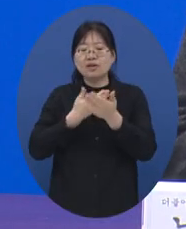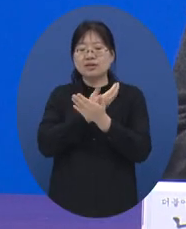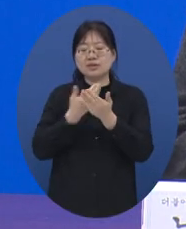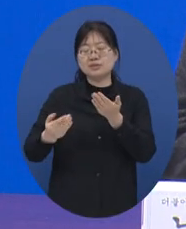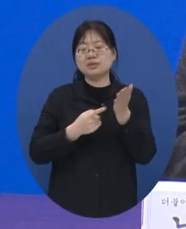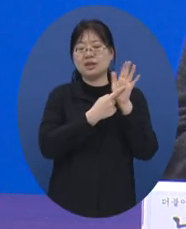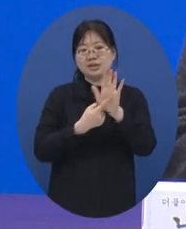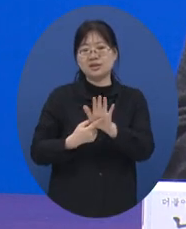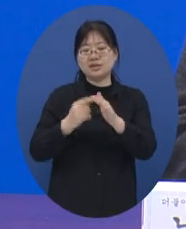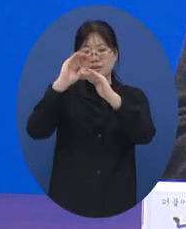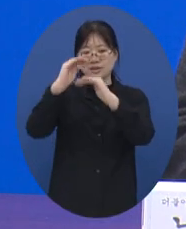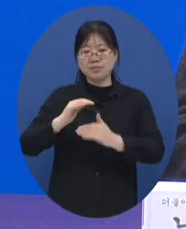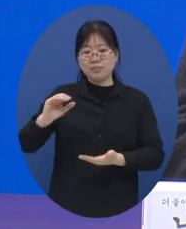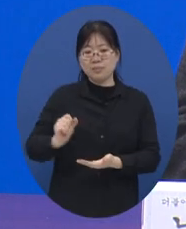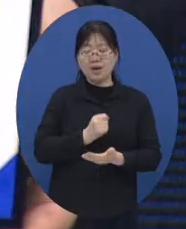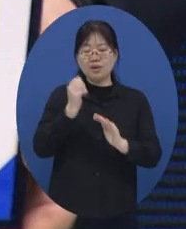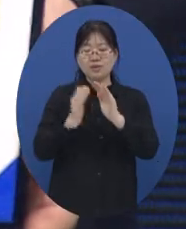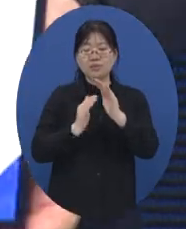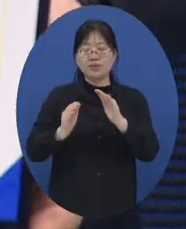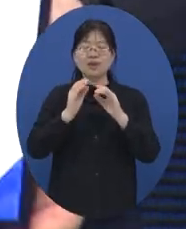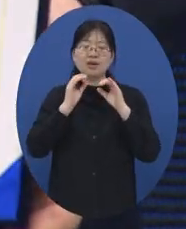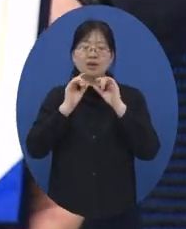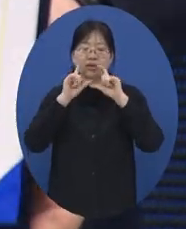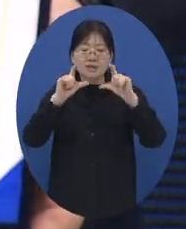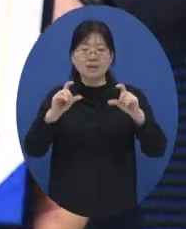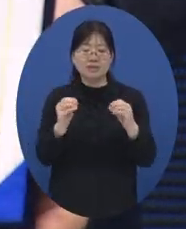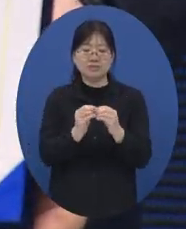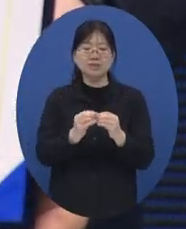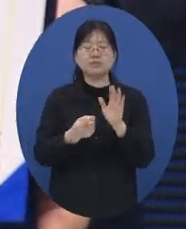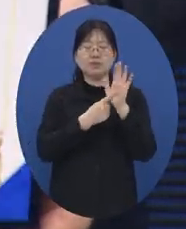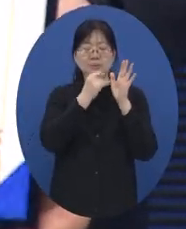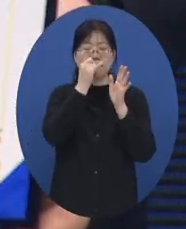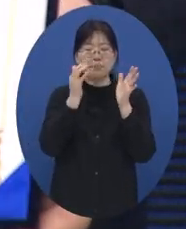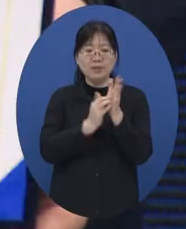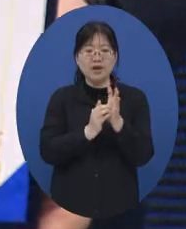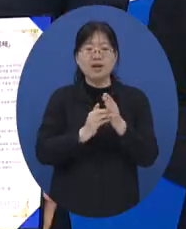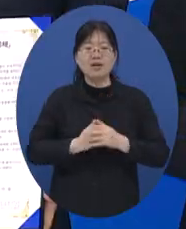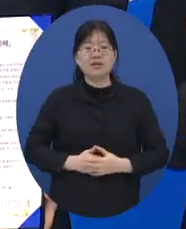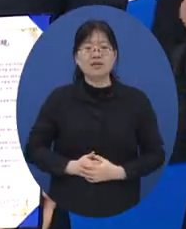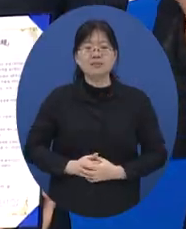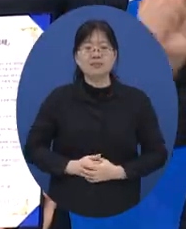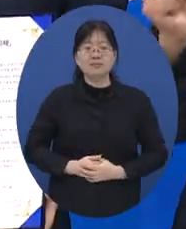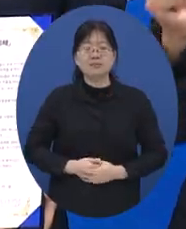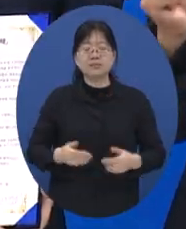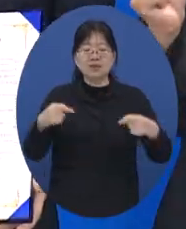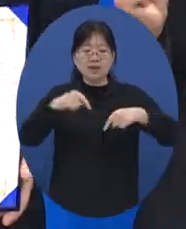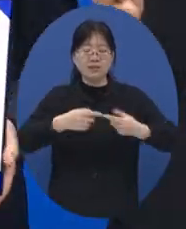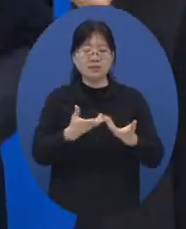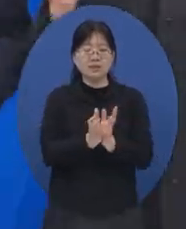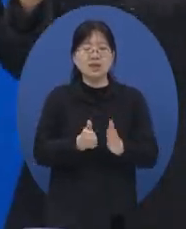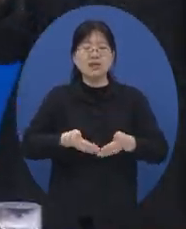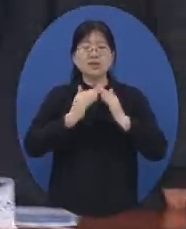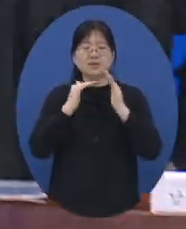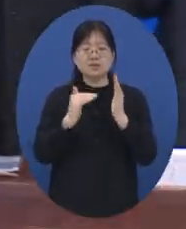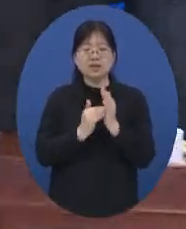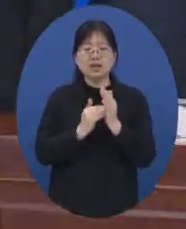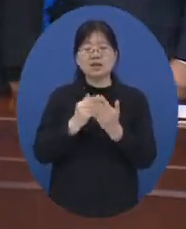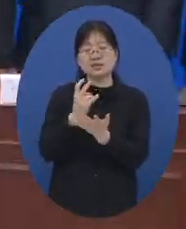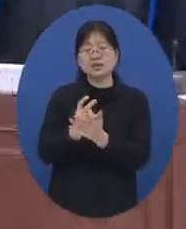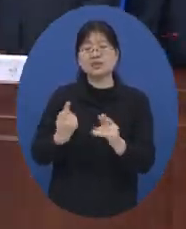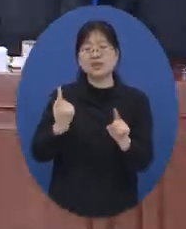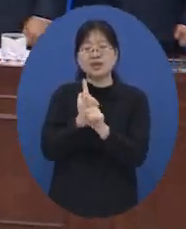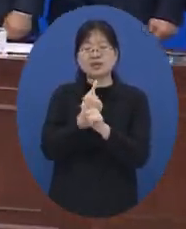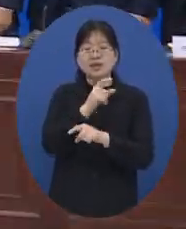새 패러다임 제시 등의 내용을 담은 공동선언문을 발표했습니다. 공동선언문엔 상시적인 협업체계 구축과 공정분야